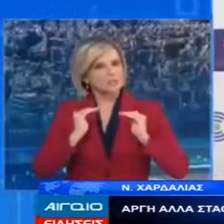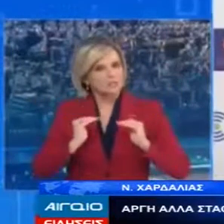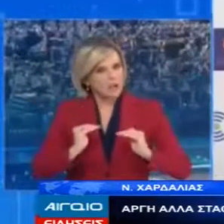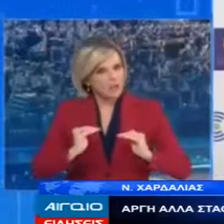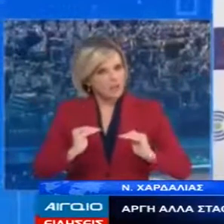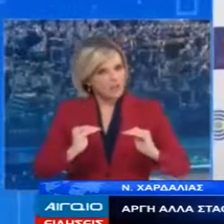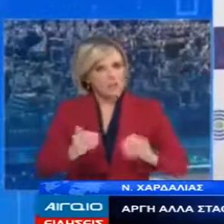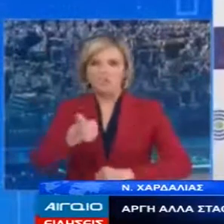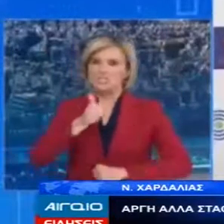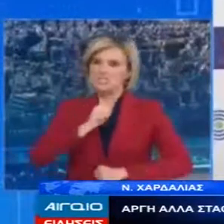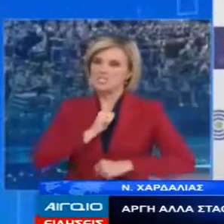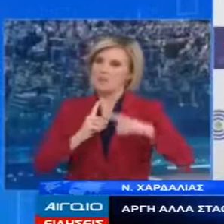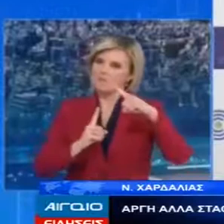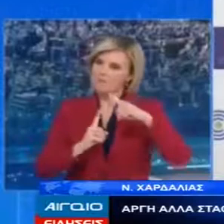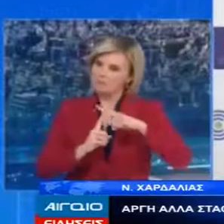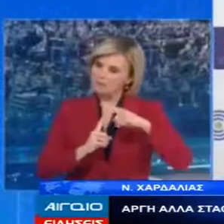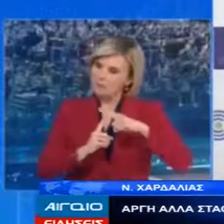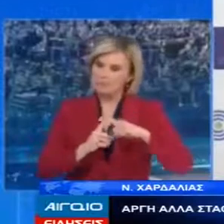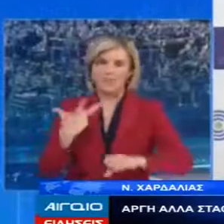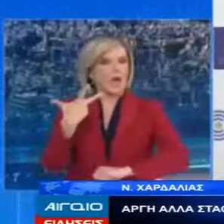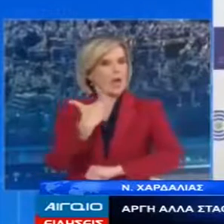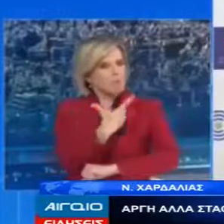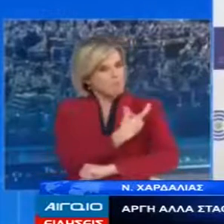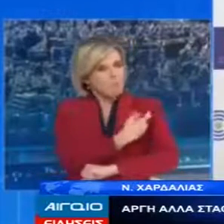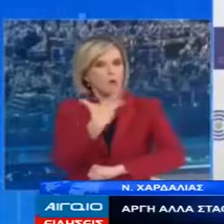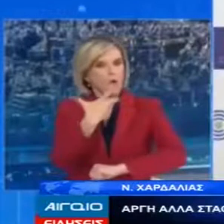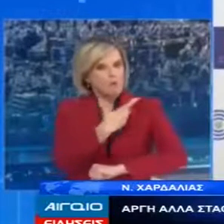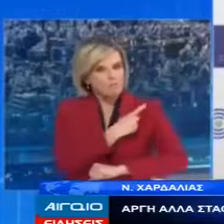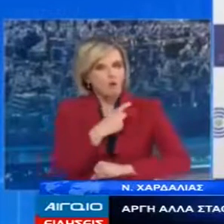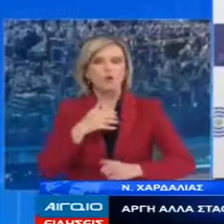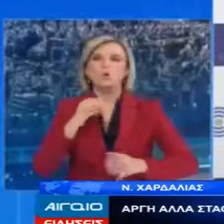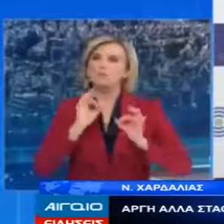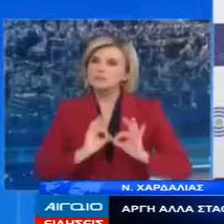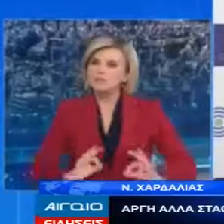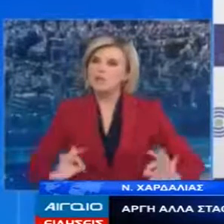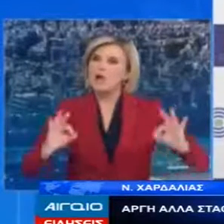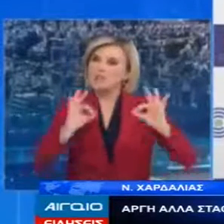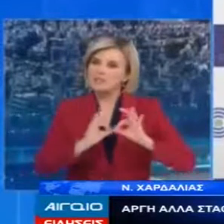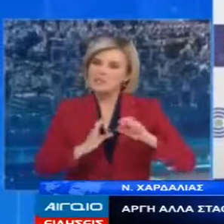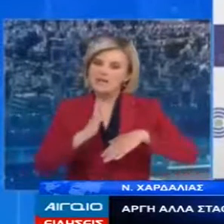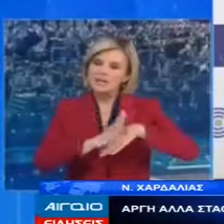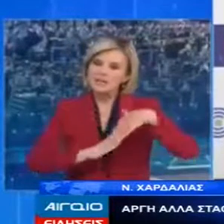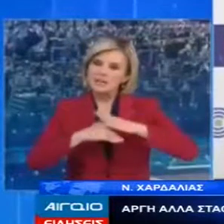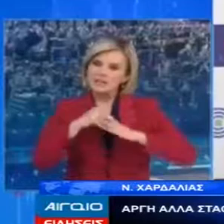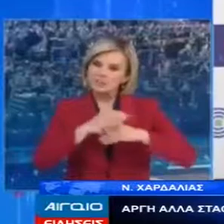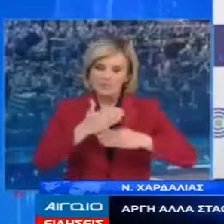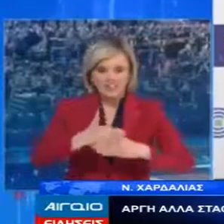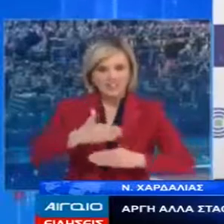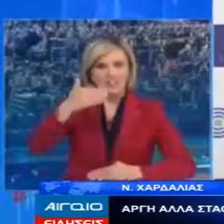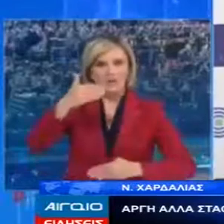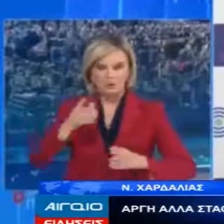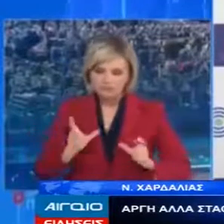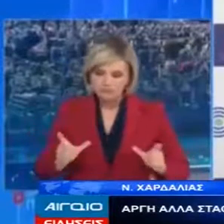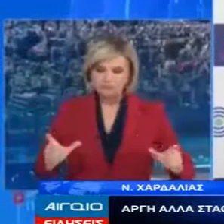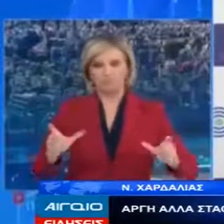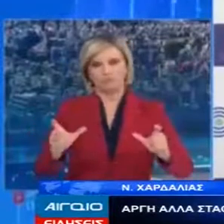και το τείχος ανοσίας που χτίζεται μέρα με τη μέρα με τους εμβολιασμούς, κάνουν δυνατή τη σταδιακή άρση των περιοριστικών μέτρων.